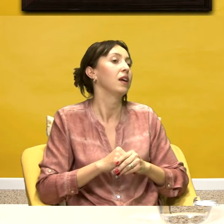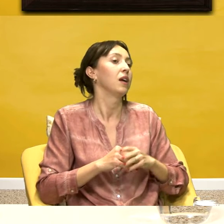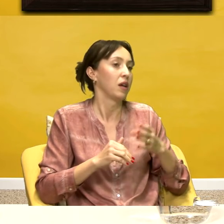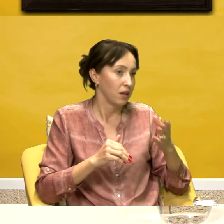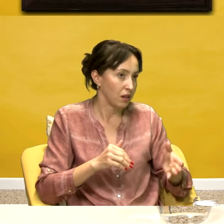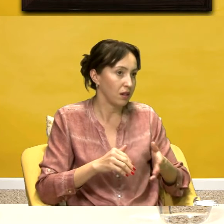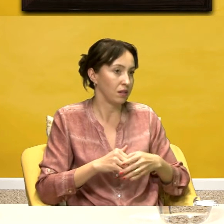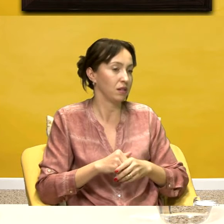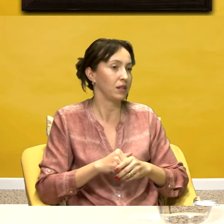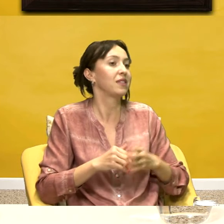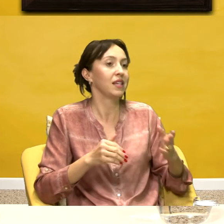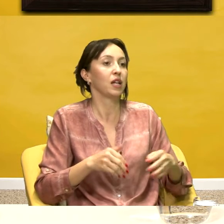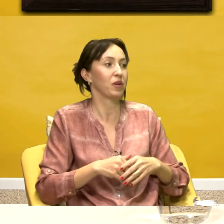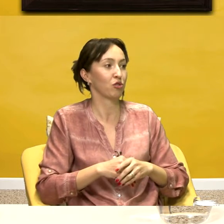special